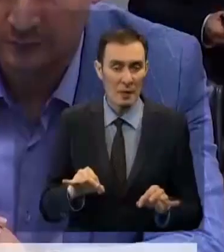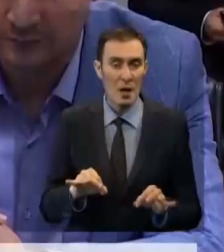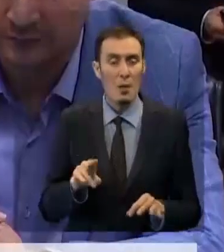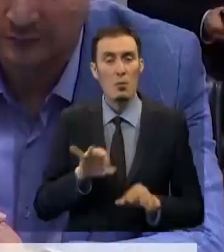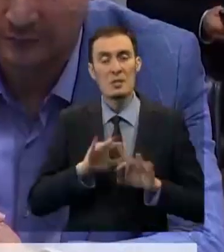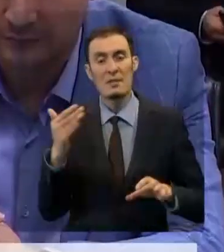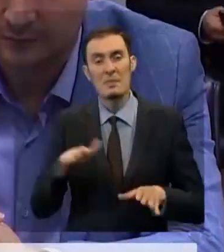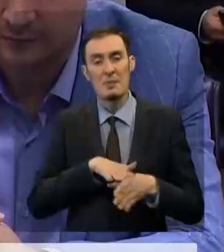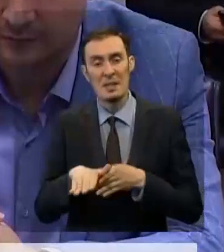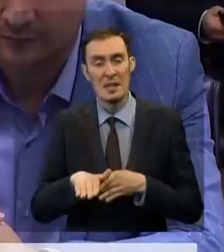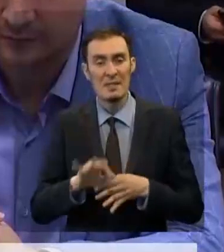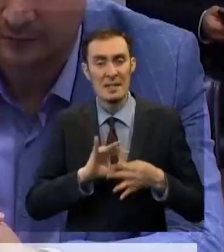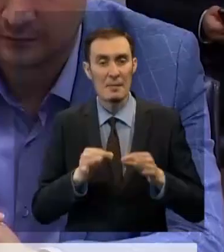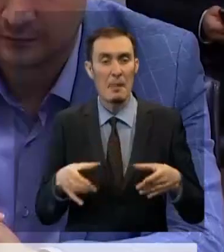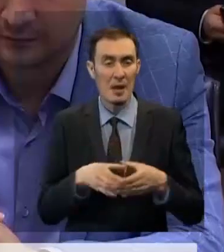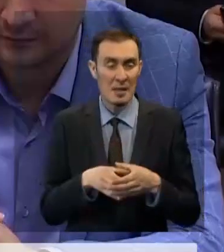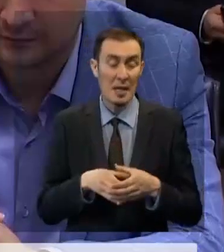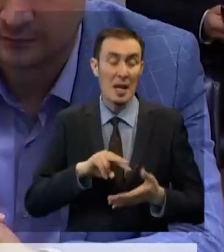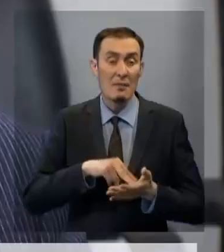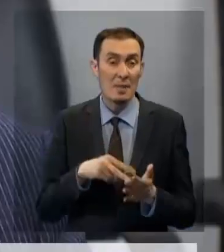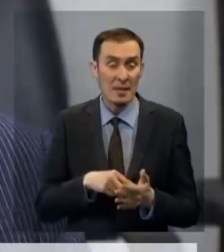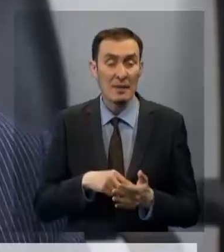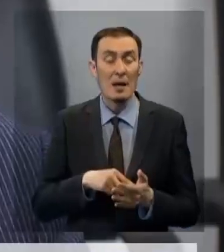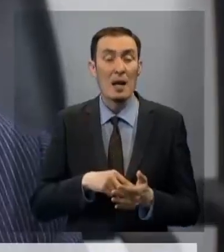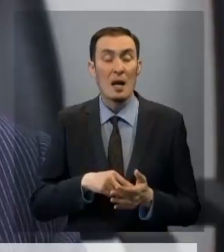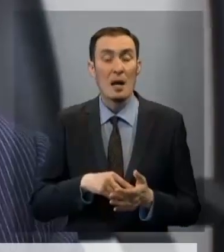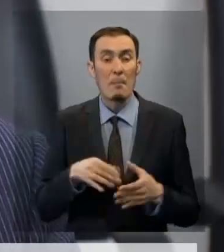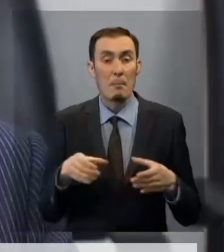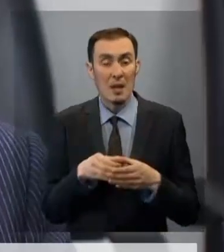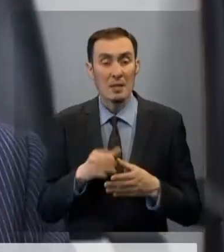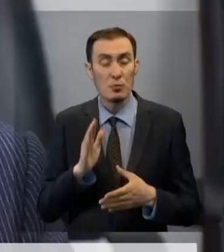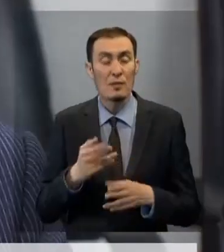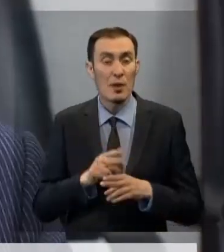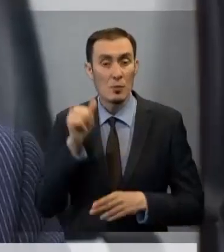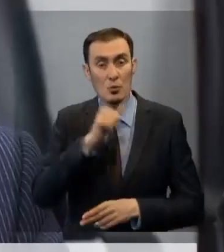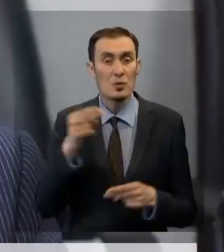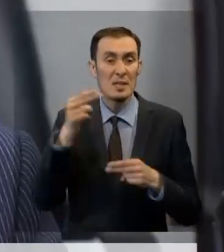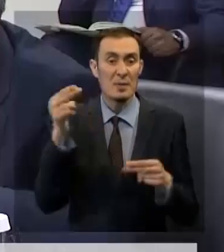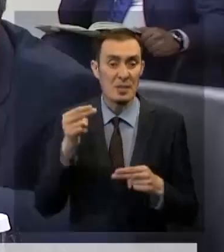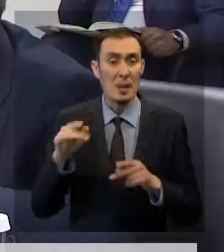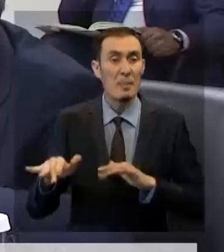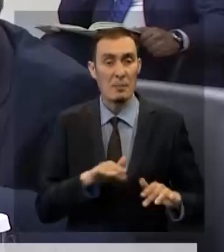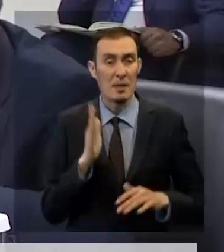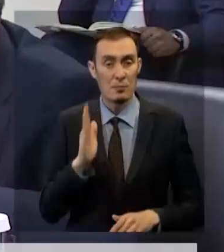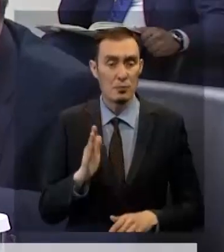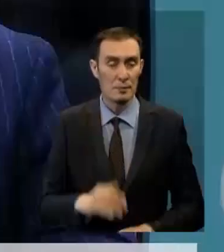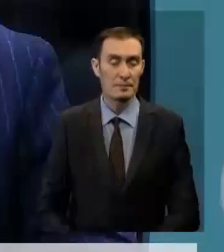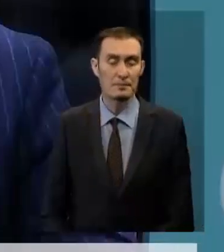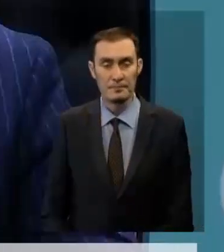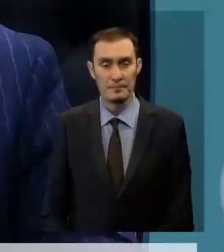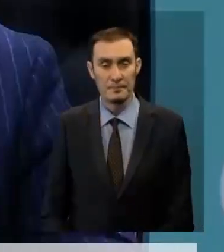искусства. По словам исполнительного секретаря партии, в планах аманатовцев в этом году провести несколько тематических мероприятий.